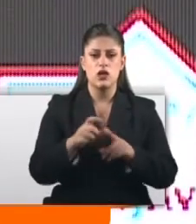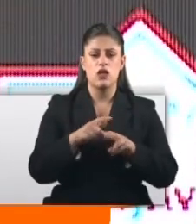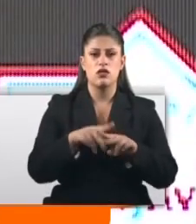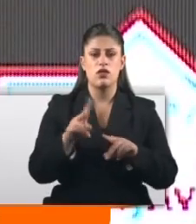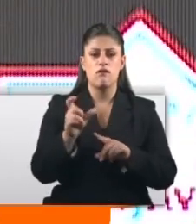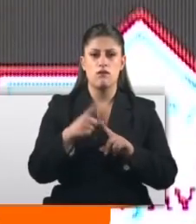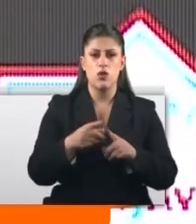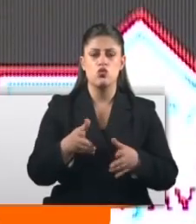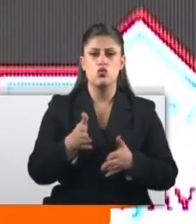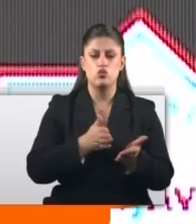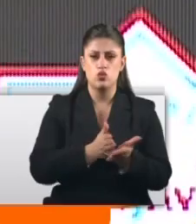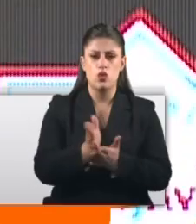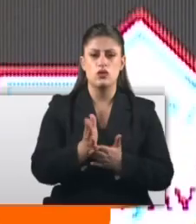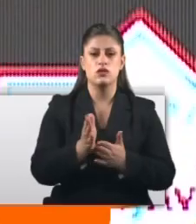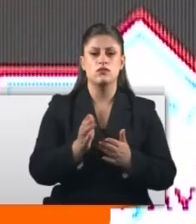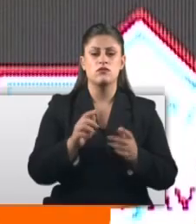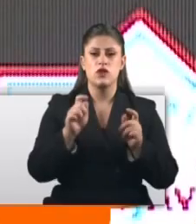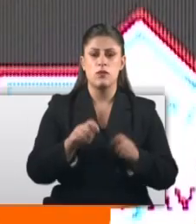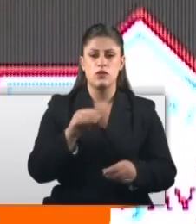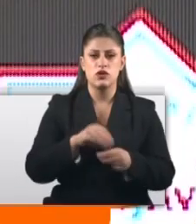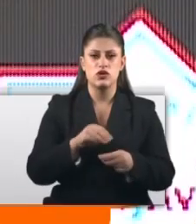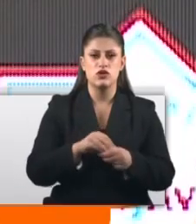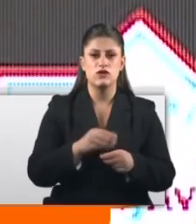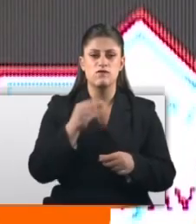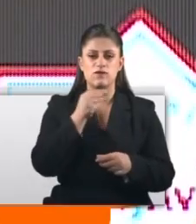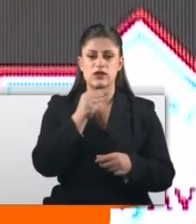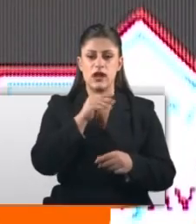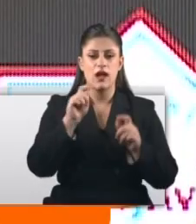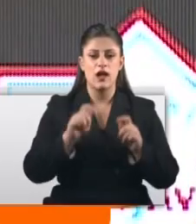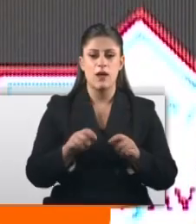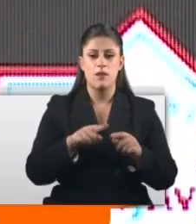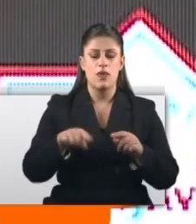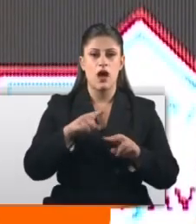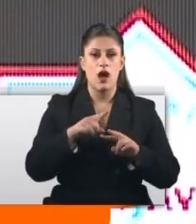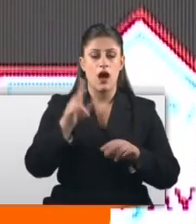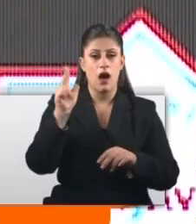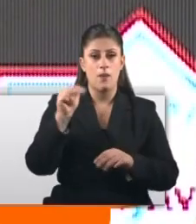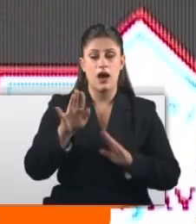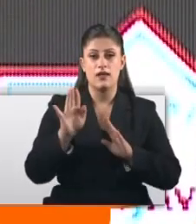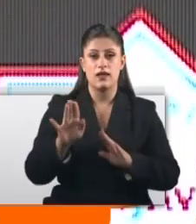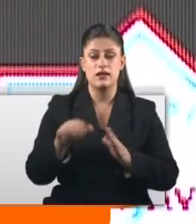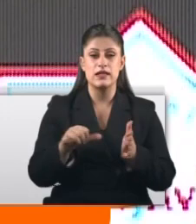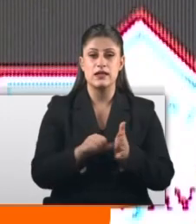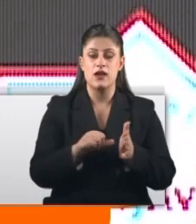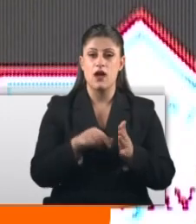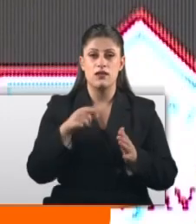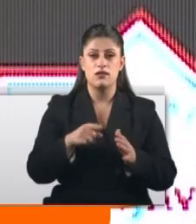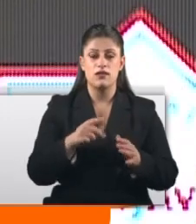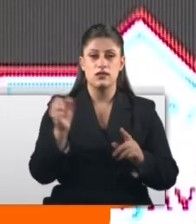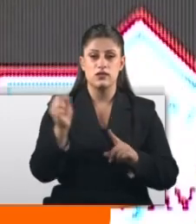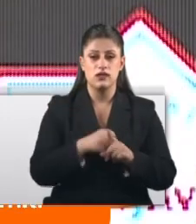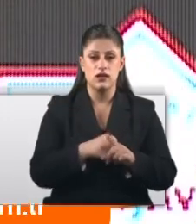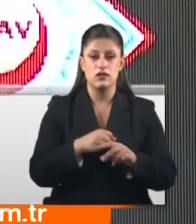koridorunu aktife etmek için fırsat kollayanların ABD destekli İran saldırısı ara